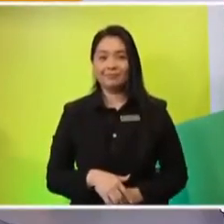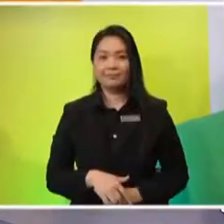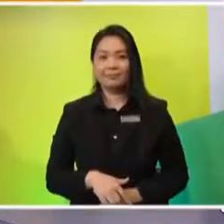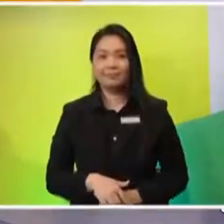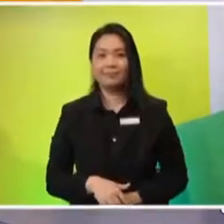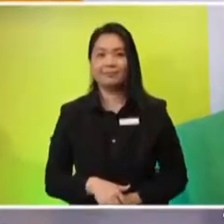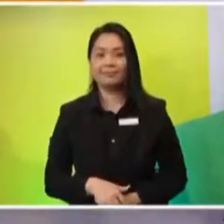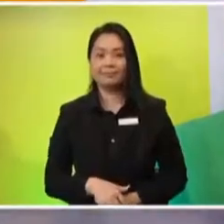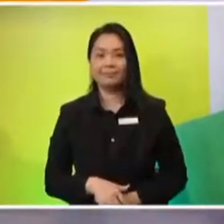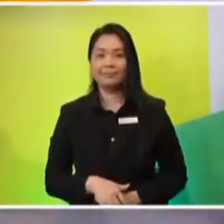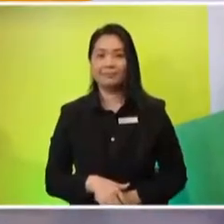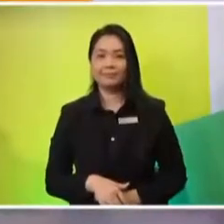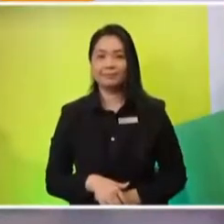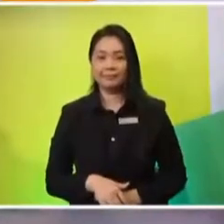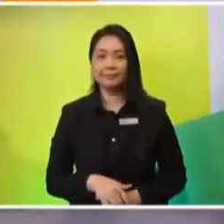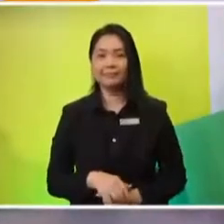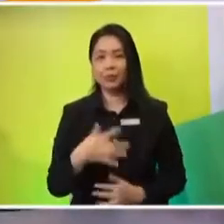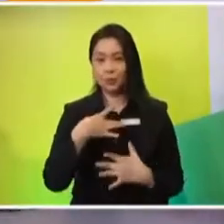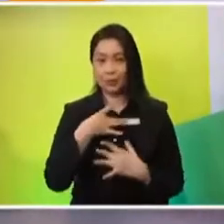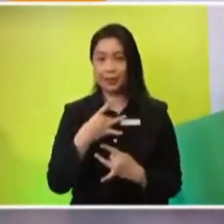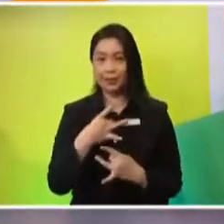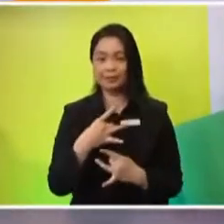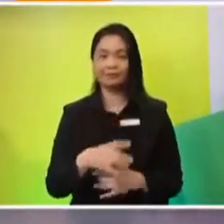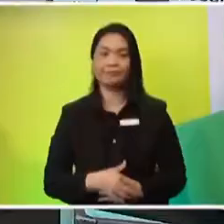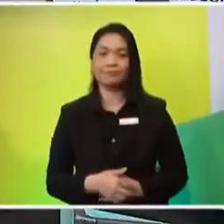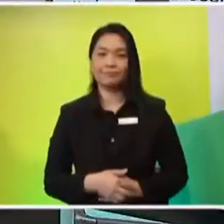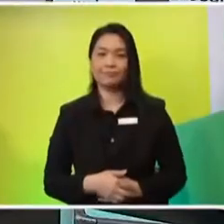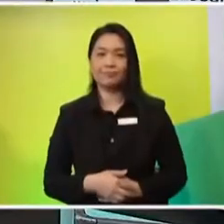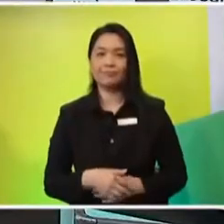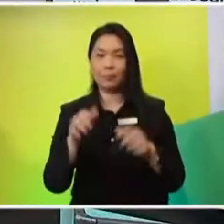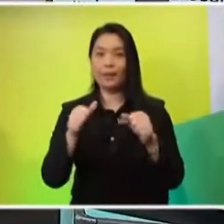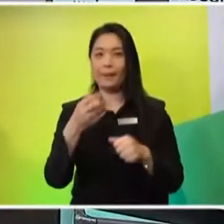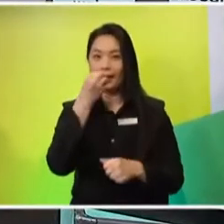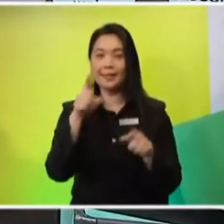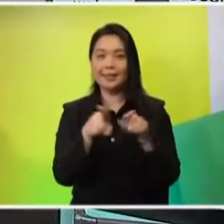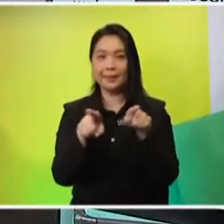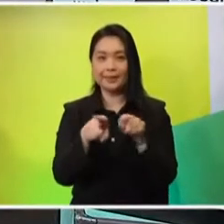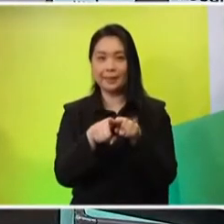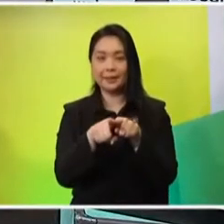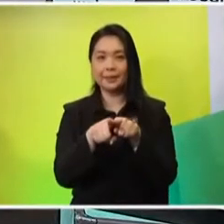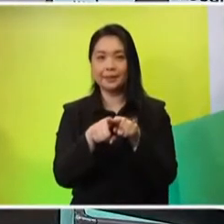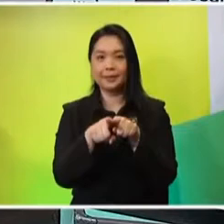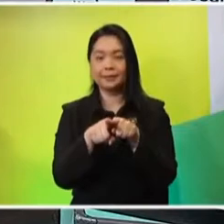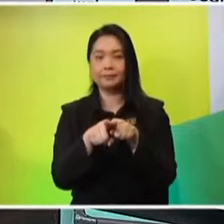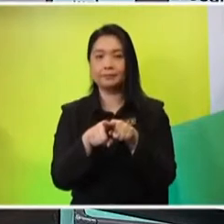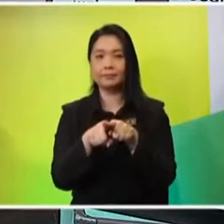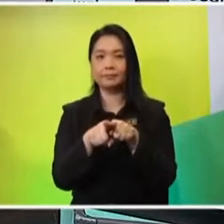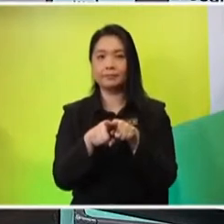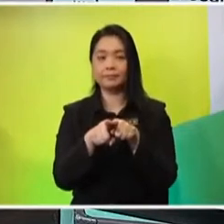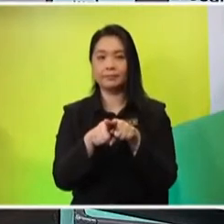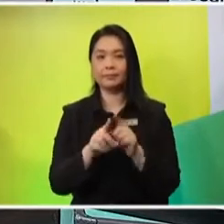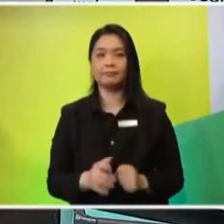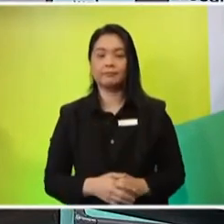tu? Suka. Mestilah saya suka, cikgu. Lepas ni kita boleh makan sama-sama. Yeah. Okey, cikgu. Ini kalau